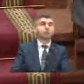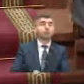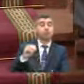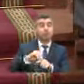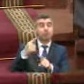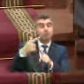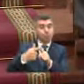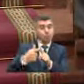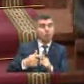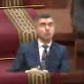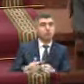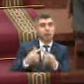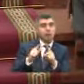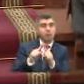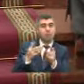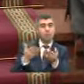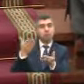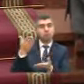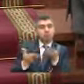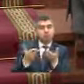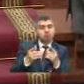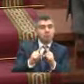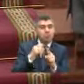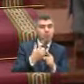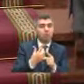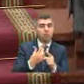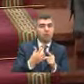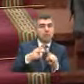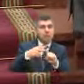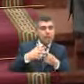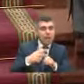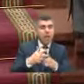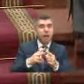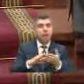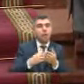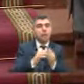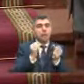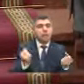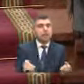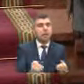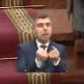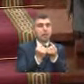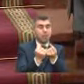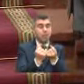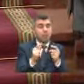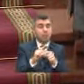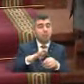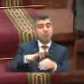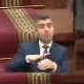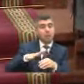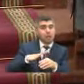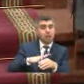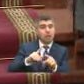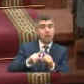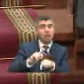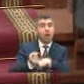هذا القطاع هو اللي عرف التوازن بين الاستجابة للاقتصاد والصناعة، الاستجابة للتنمية الحضرية الآن انتقلنا فيها إلى مستوى عالي، والاستجابة